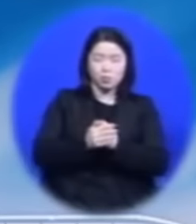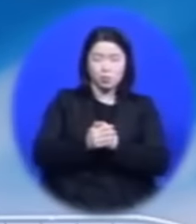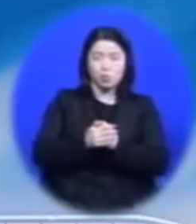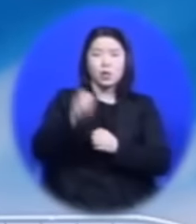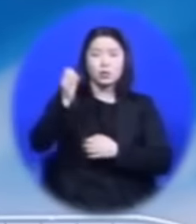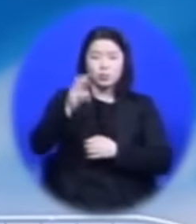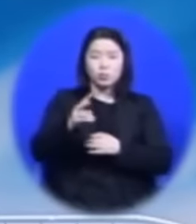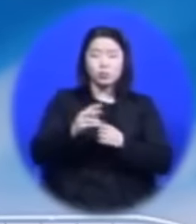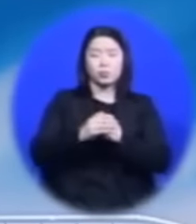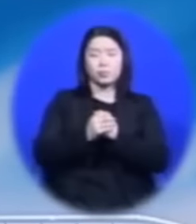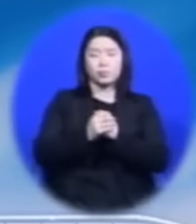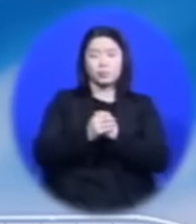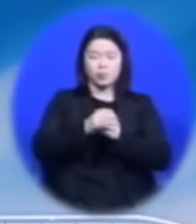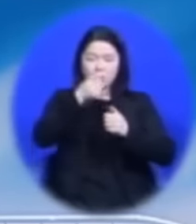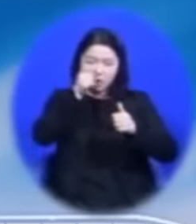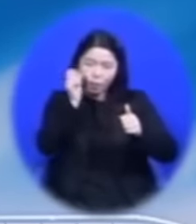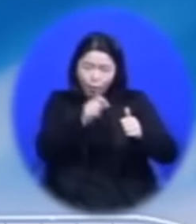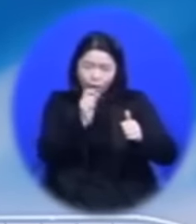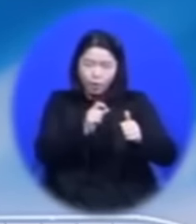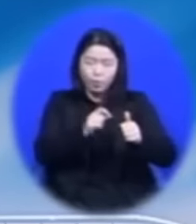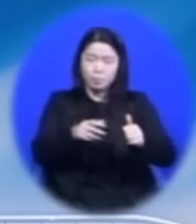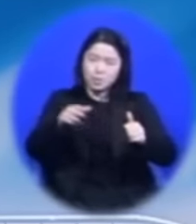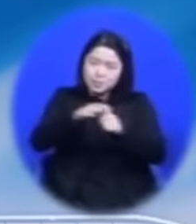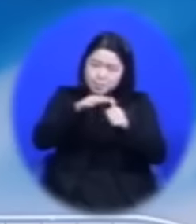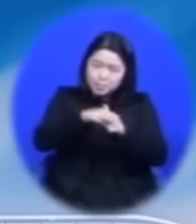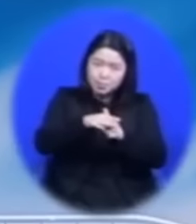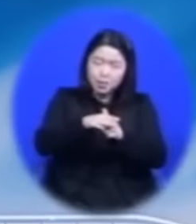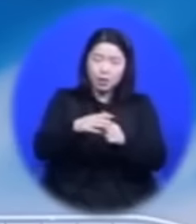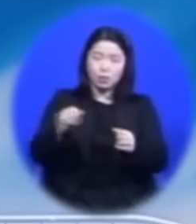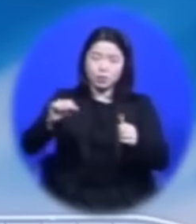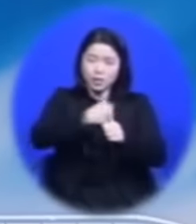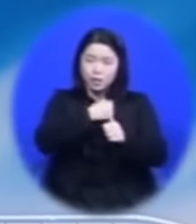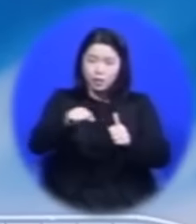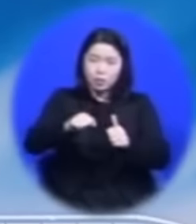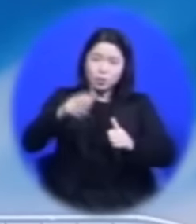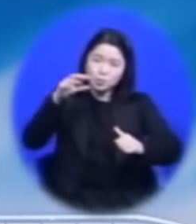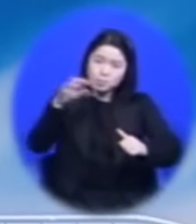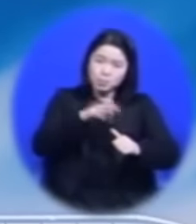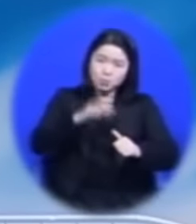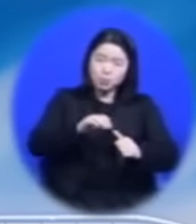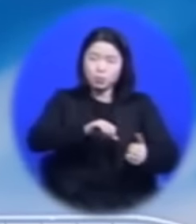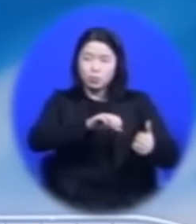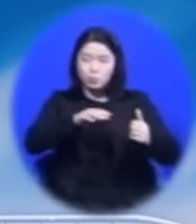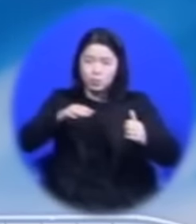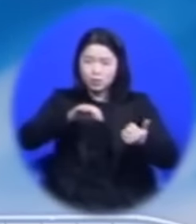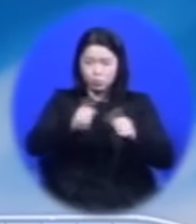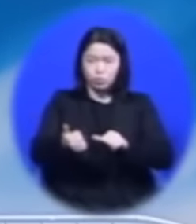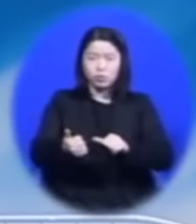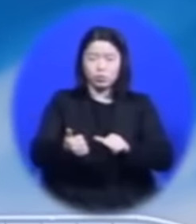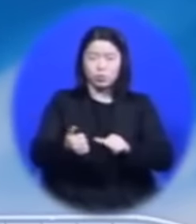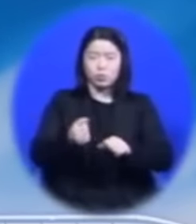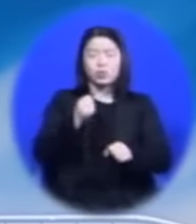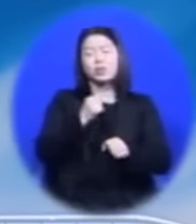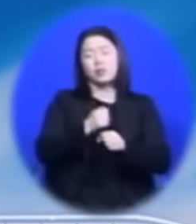그리고 욕하고 비방하고 때리고 핍박하고 죽이고